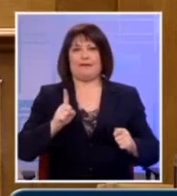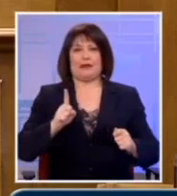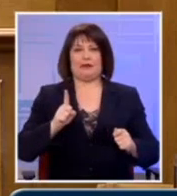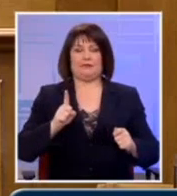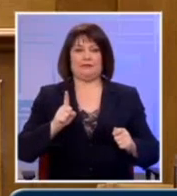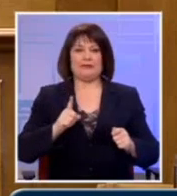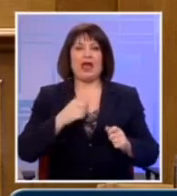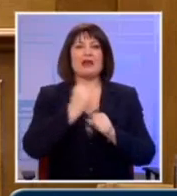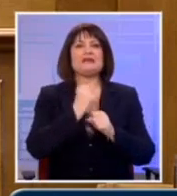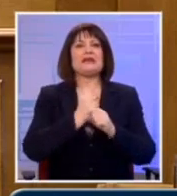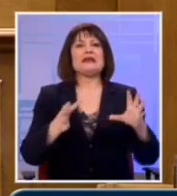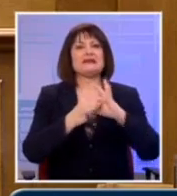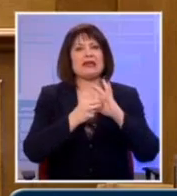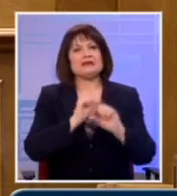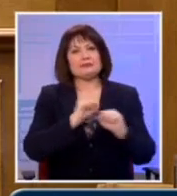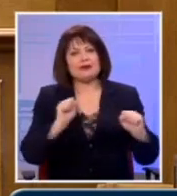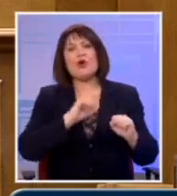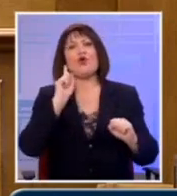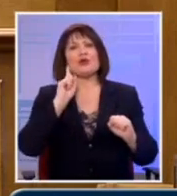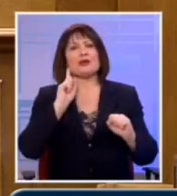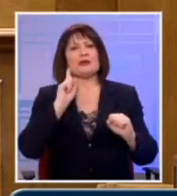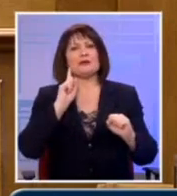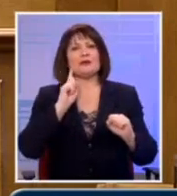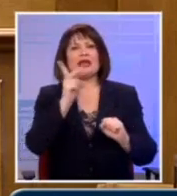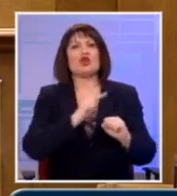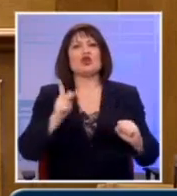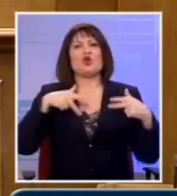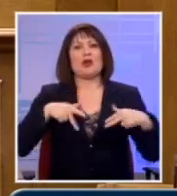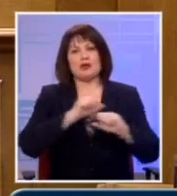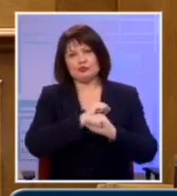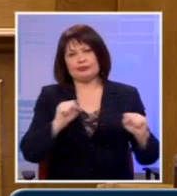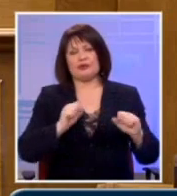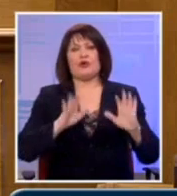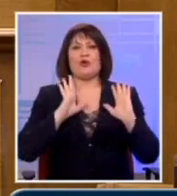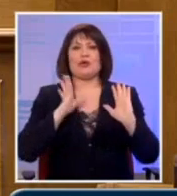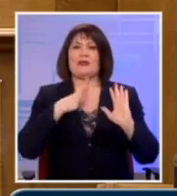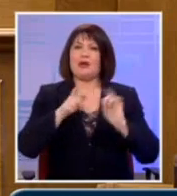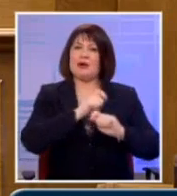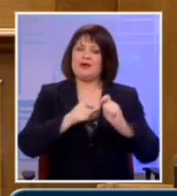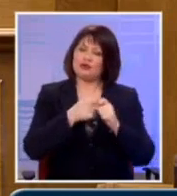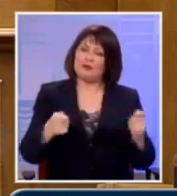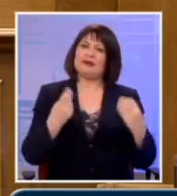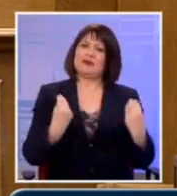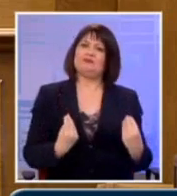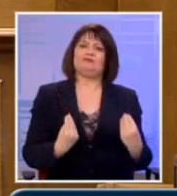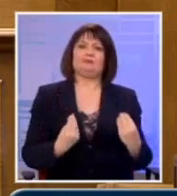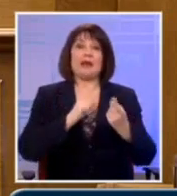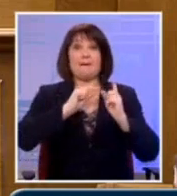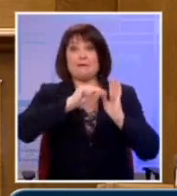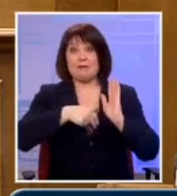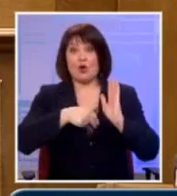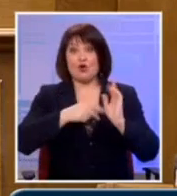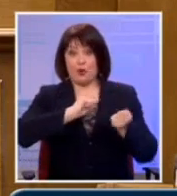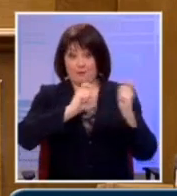των εργασιακών σχέσεων και εκθεμελίωσης του κοινωνικού κράτους. Πολύ απλά γιατί το μνημόνιο δεν ήταν μεταρρύθμιση